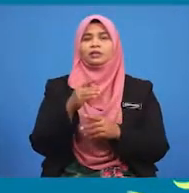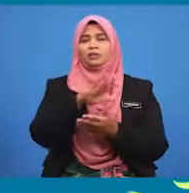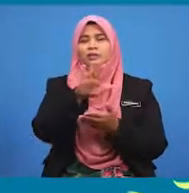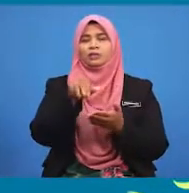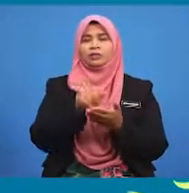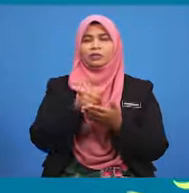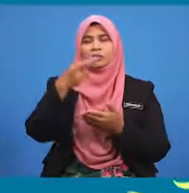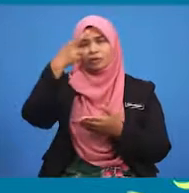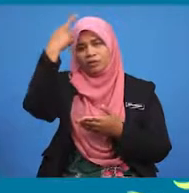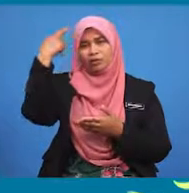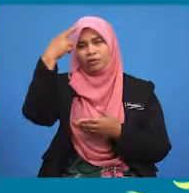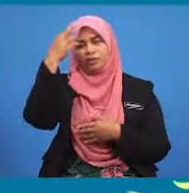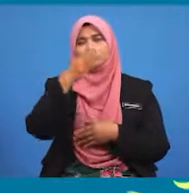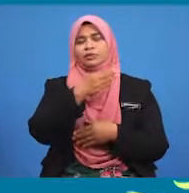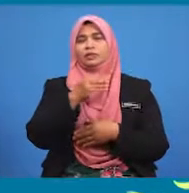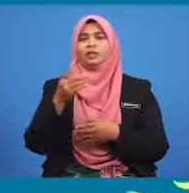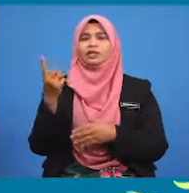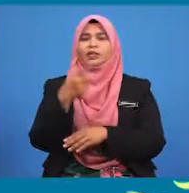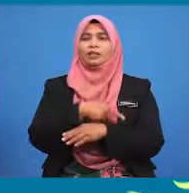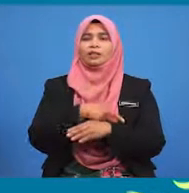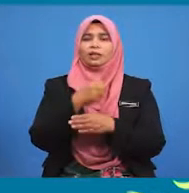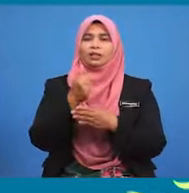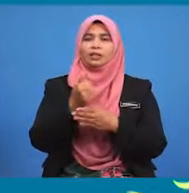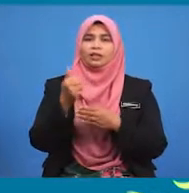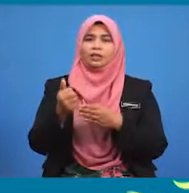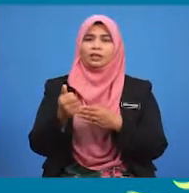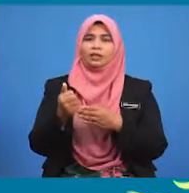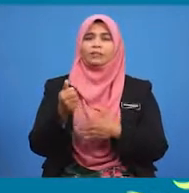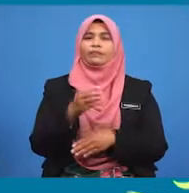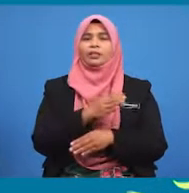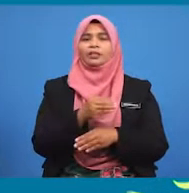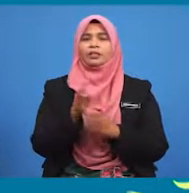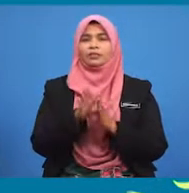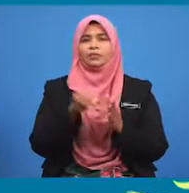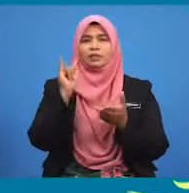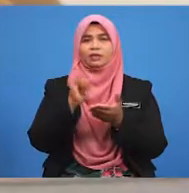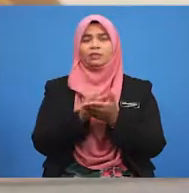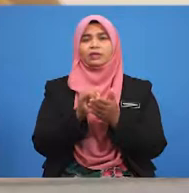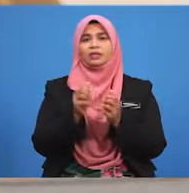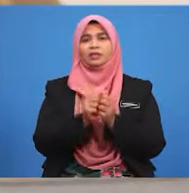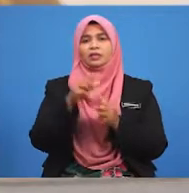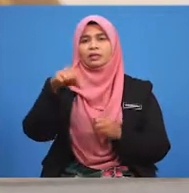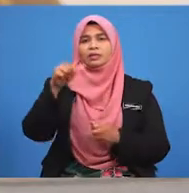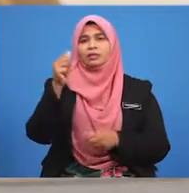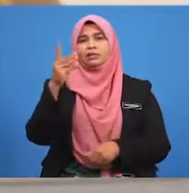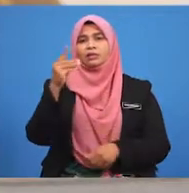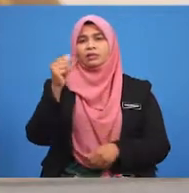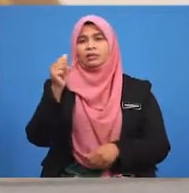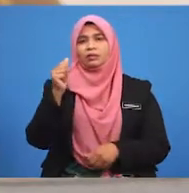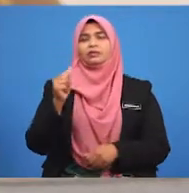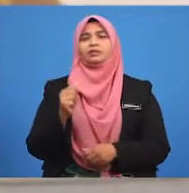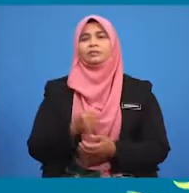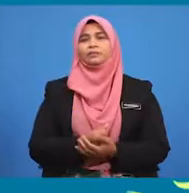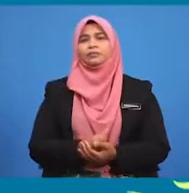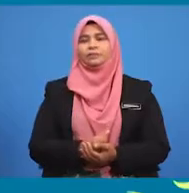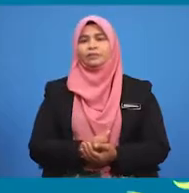beriman kepada hari kebangkitan, serta beriman kepada takdir semuanya. Seterusnya murid-murid,